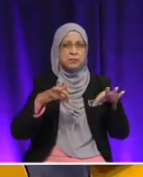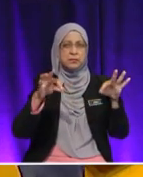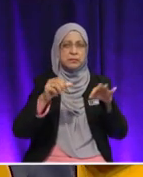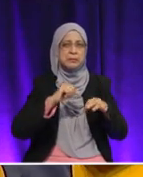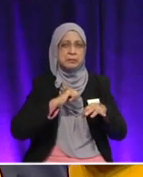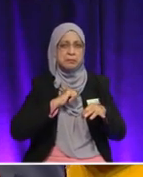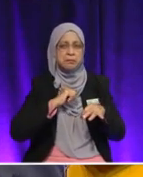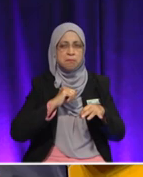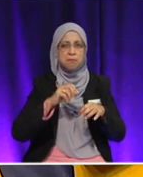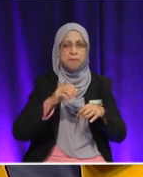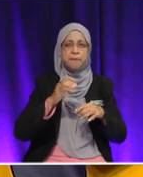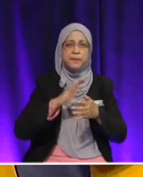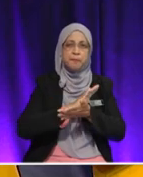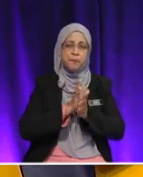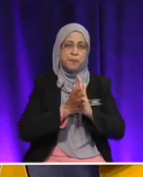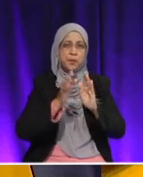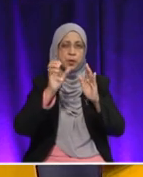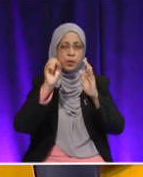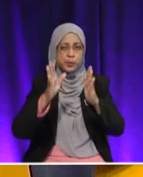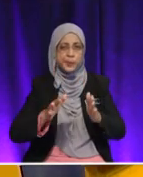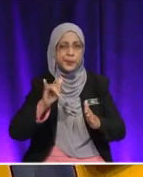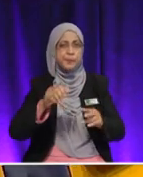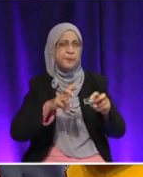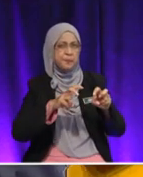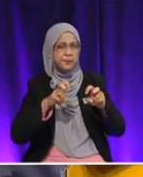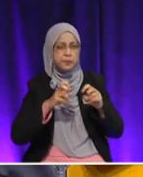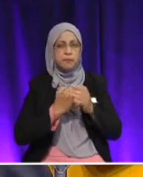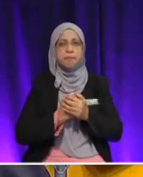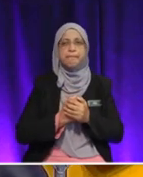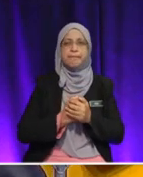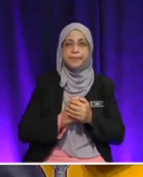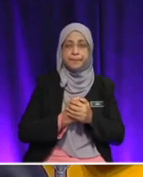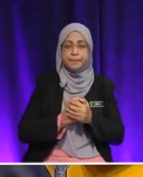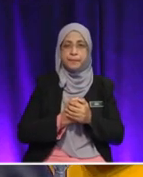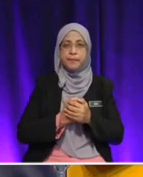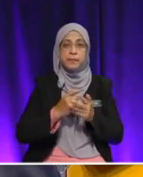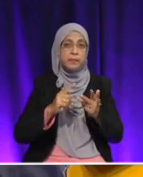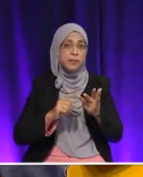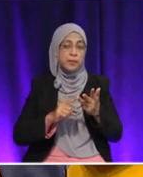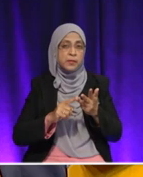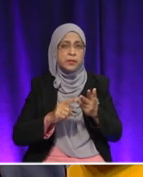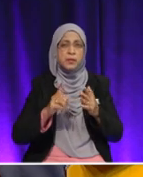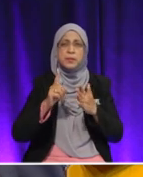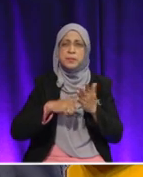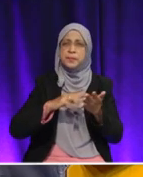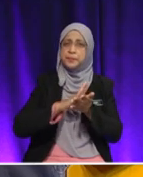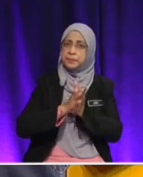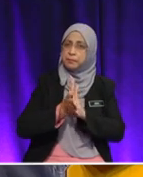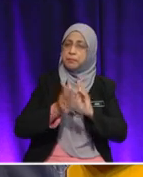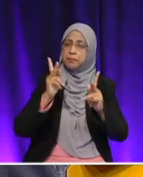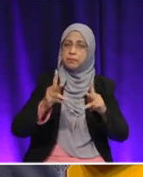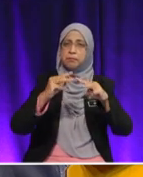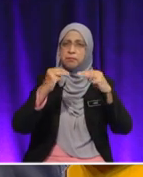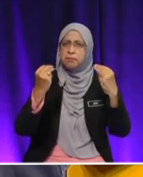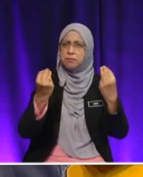kebendaan Oke seterusnya pula murid-murid Mari kita lihat apakah kesan kalau segelintir masyarakat gagal